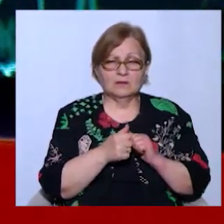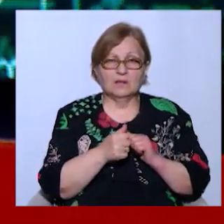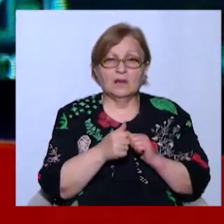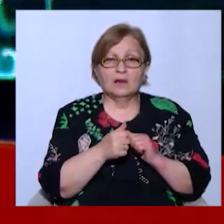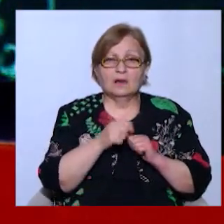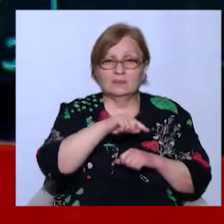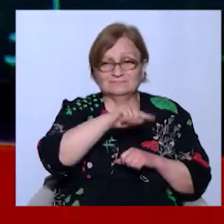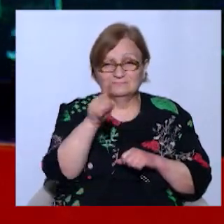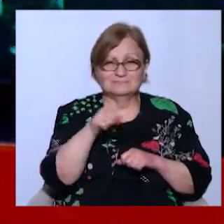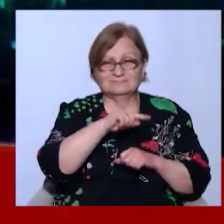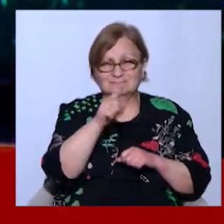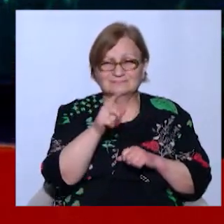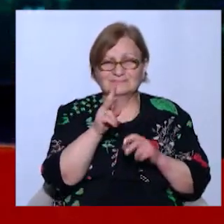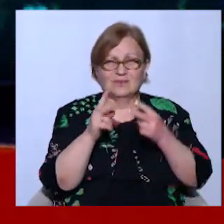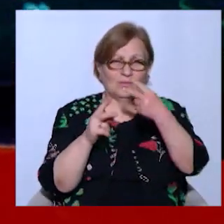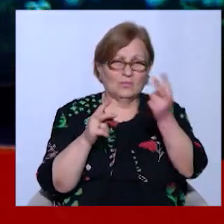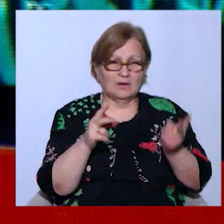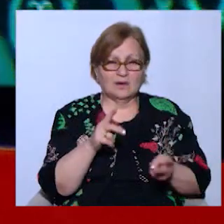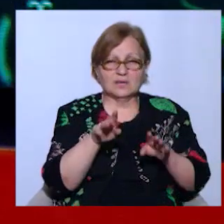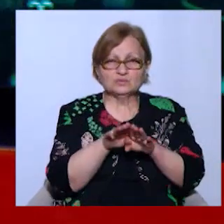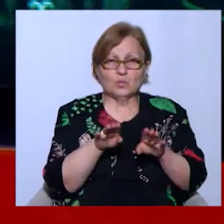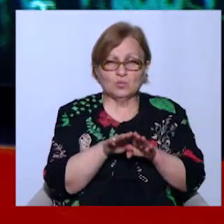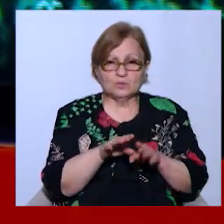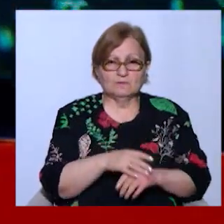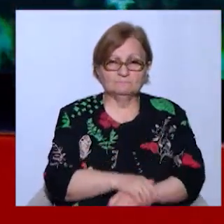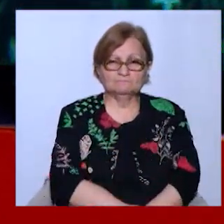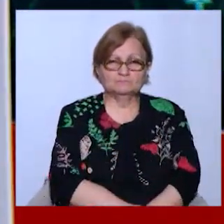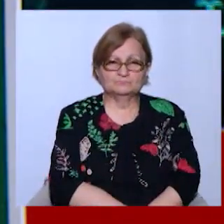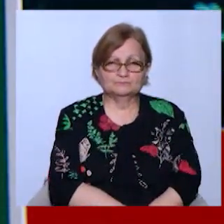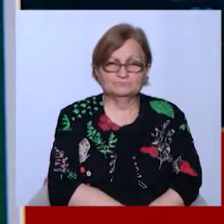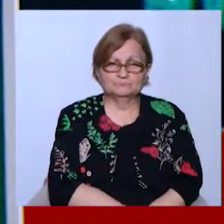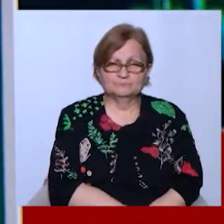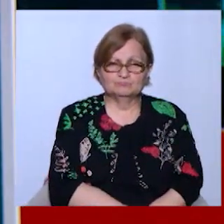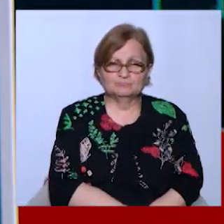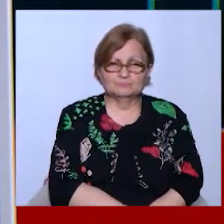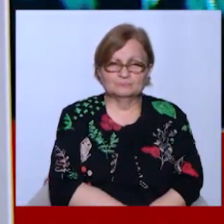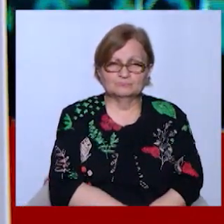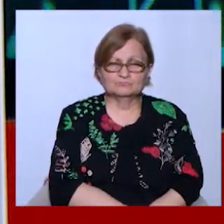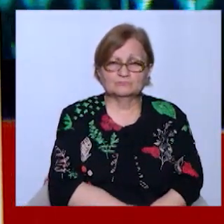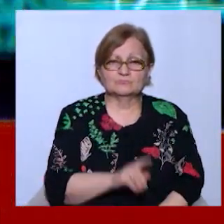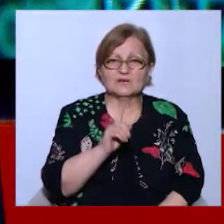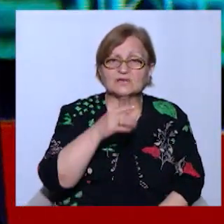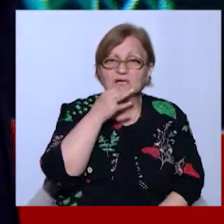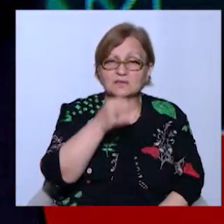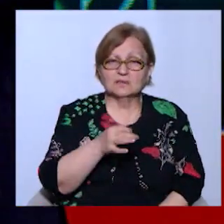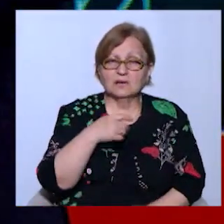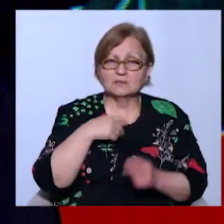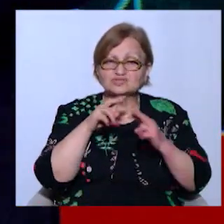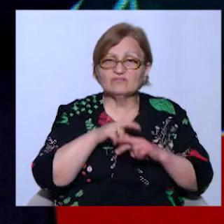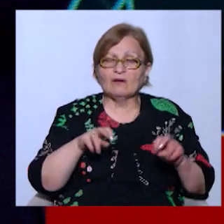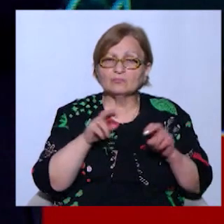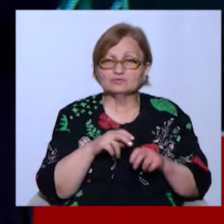ჩვეულებრივ, ეს ნიშნავს ხოლმე რომ ტოლი კუთხეებია. ჯამ რას ვამბობდი? ვამბობდი რას, რომ შევამოწმებ